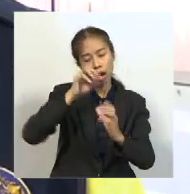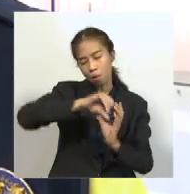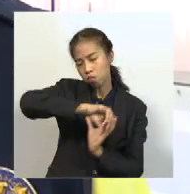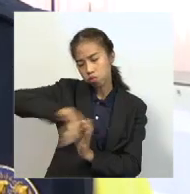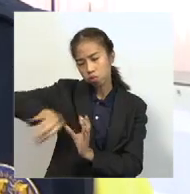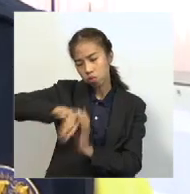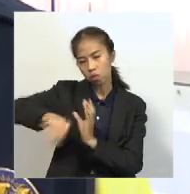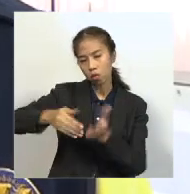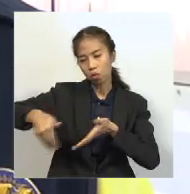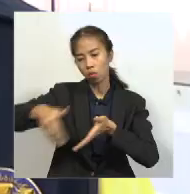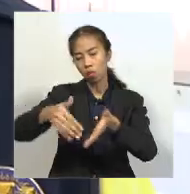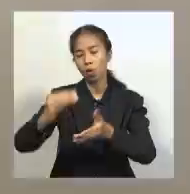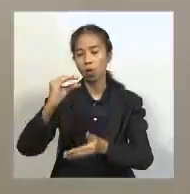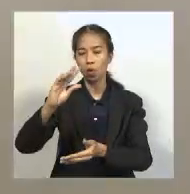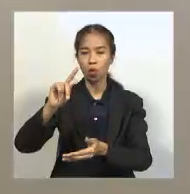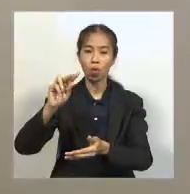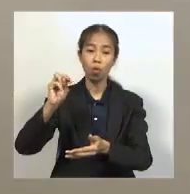รวมทั้งหมด